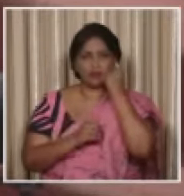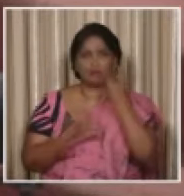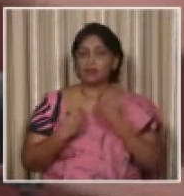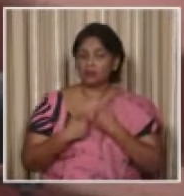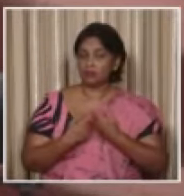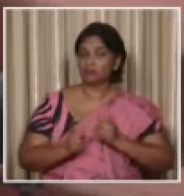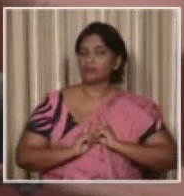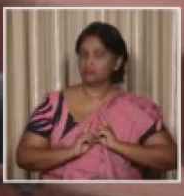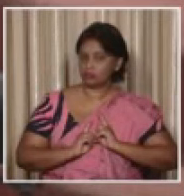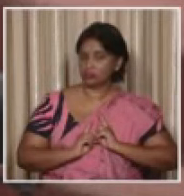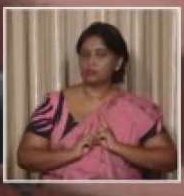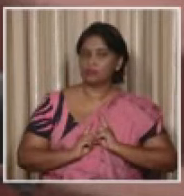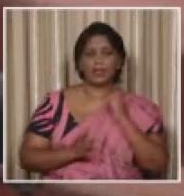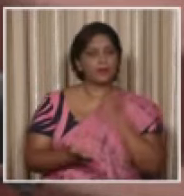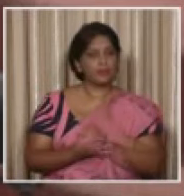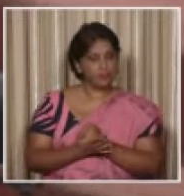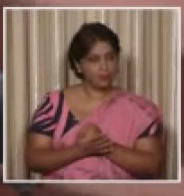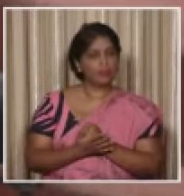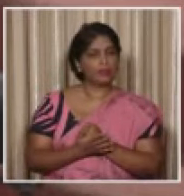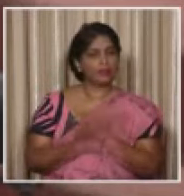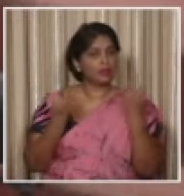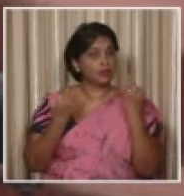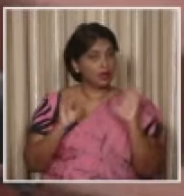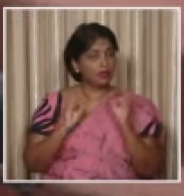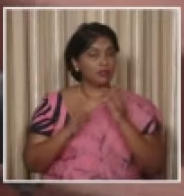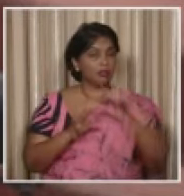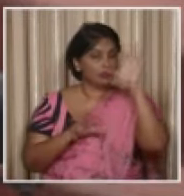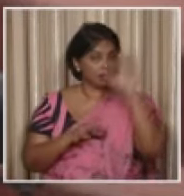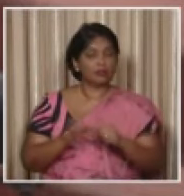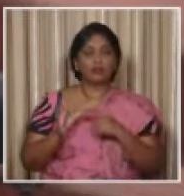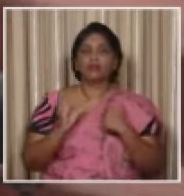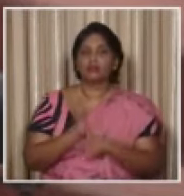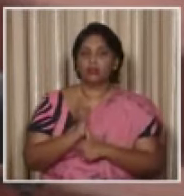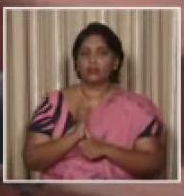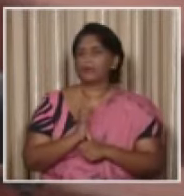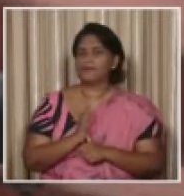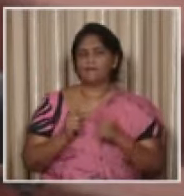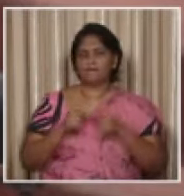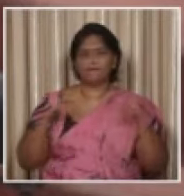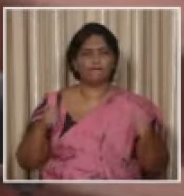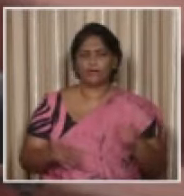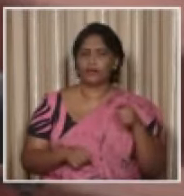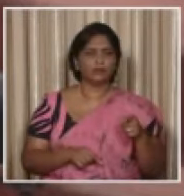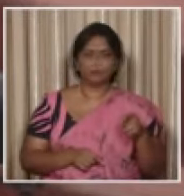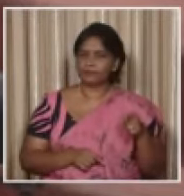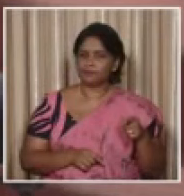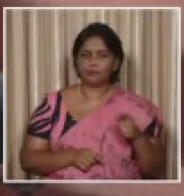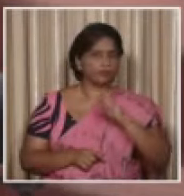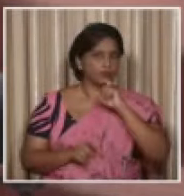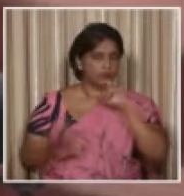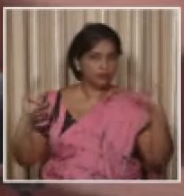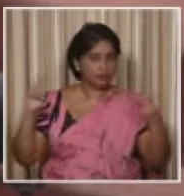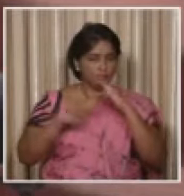අපේ ස්ථාවරය නම් මහ බැංකුව නිදහස් කරන්න කියලා ගෙනාපු පනත නීති විරෝධී පනතක්. ඒක